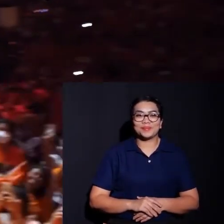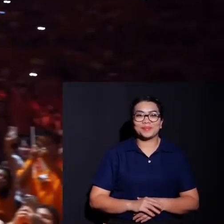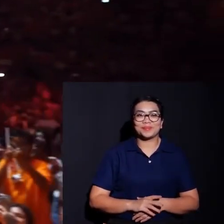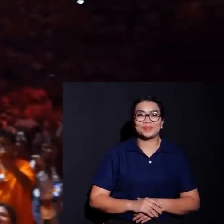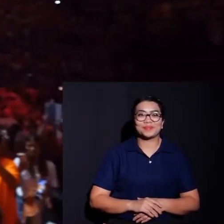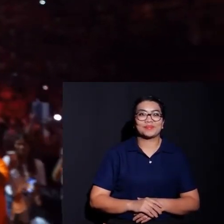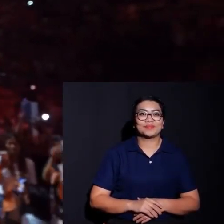ครับ